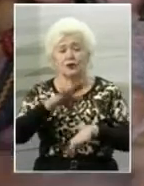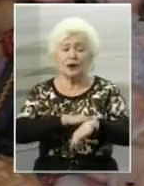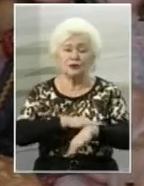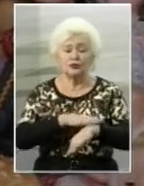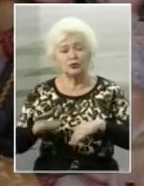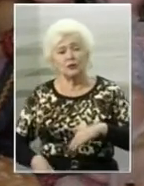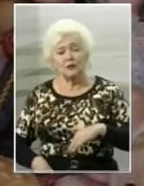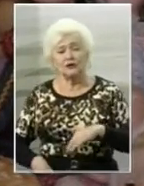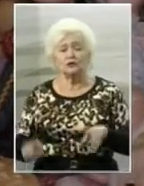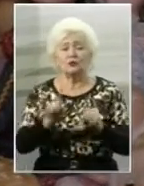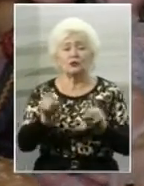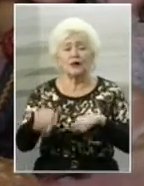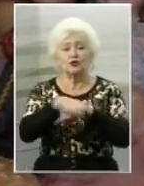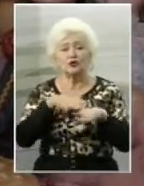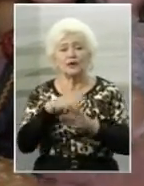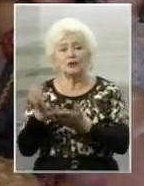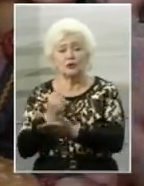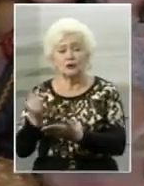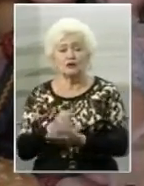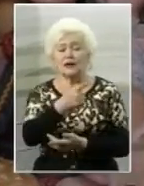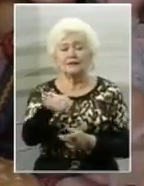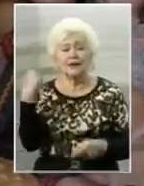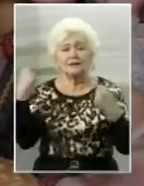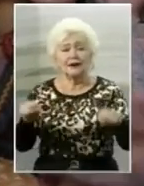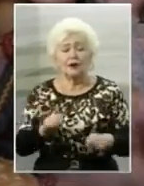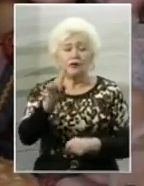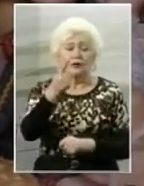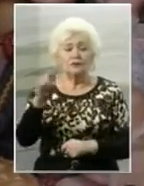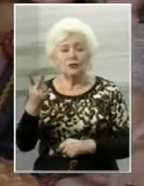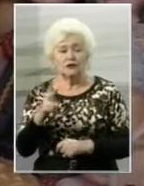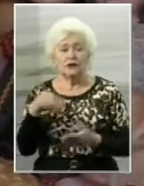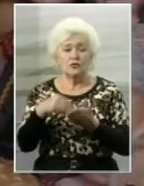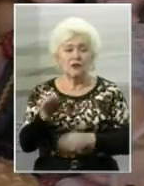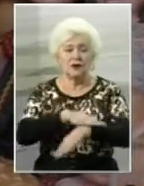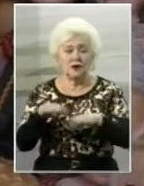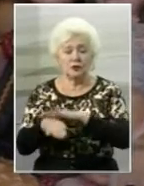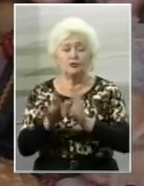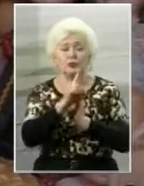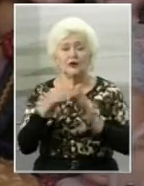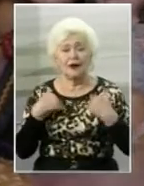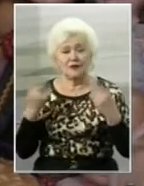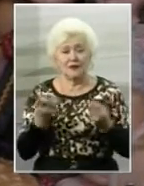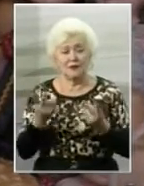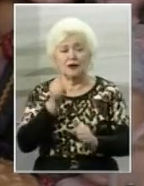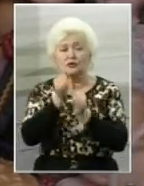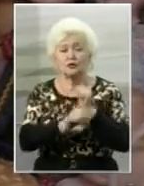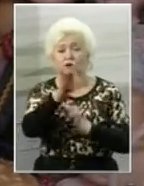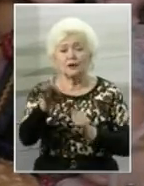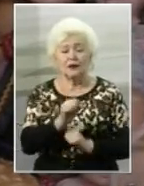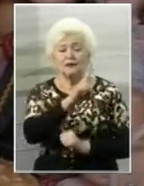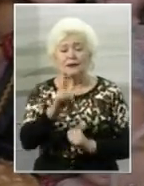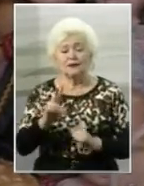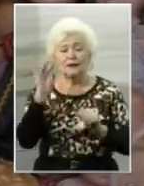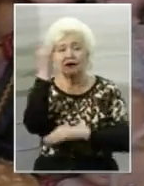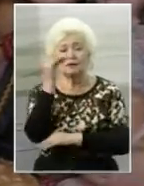там ніжку, там щось на ринку знайшла. Десь на аукціоні за 1 чи 2 купила ручку, яка мені потрібна. З кожним разом якась лялька